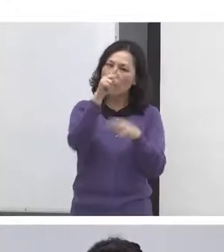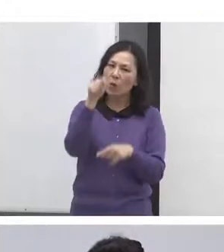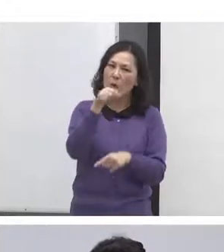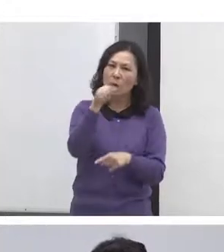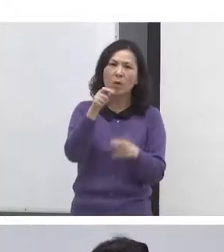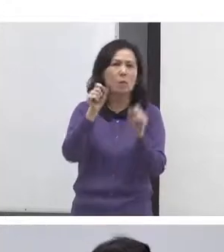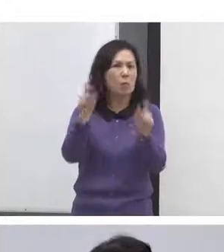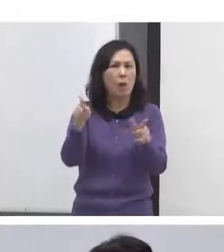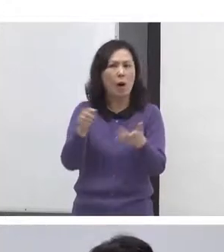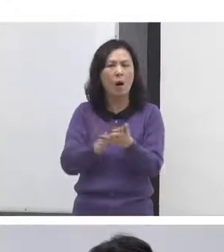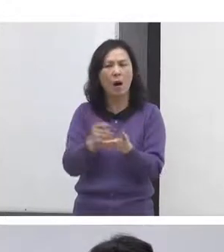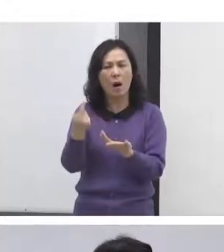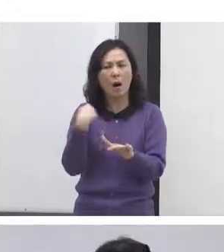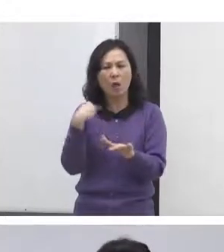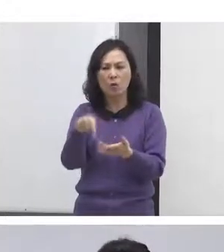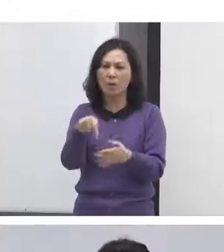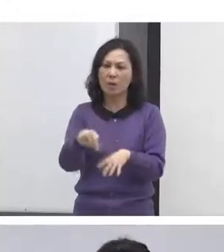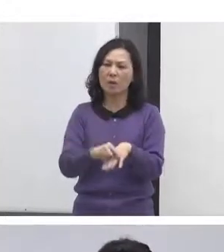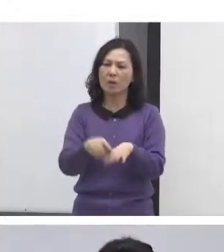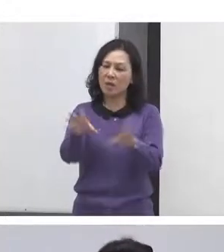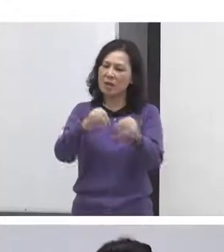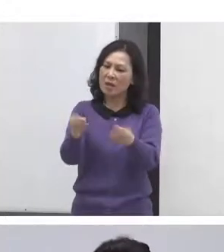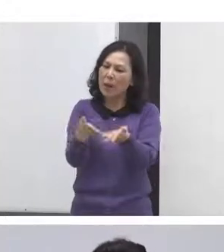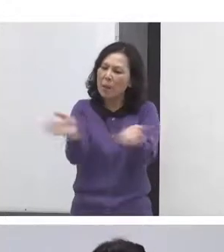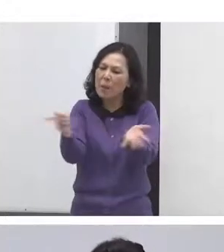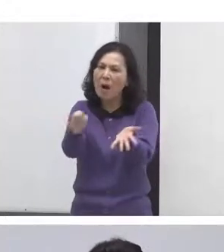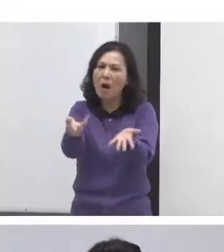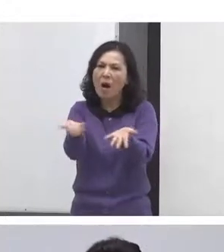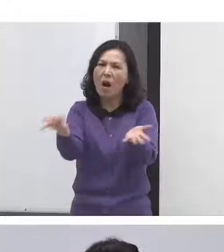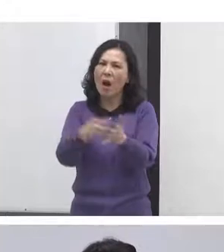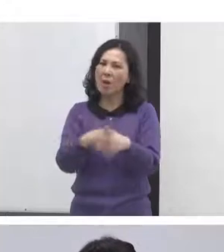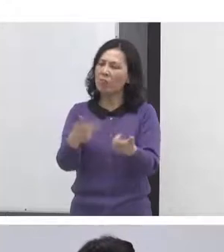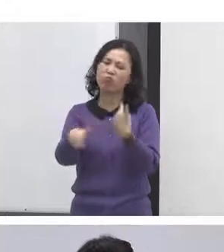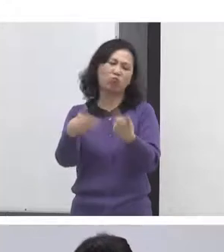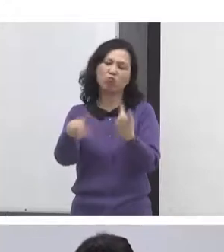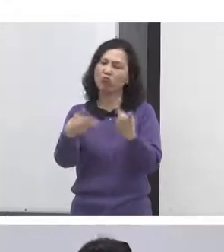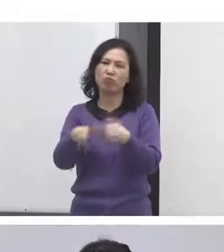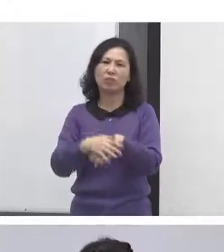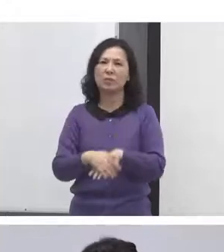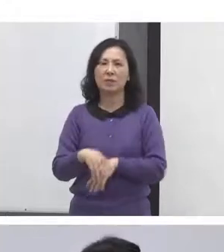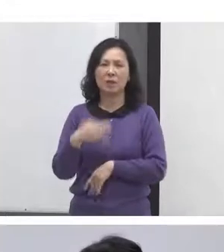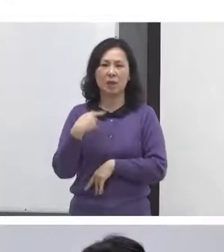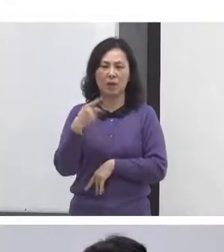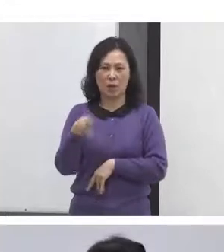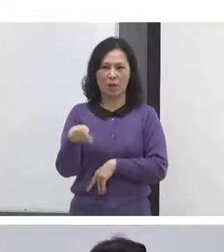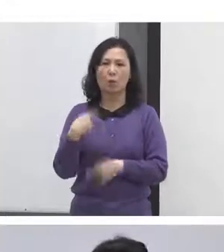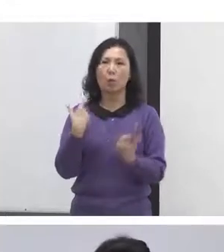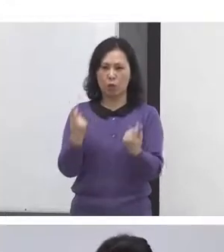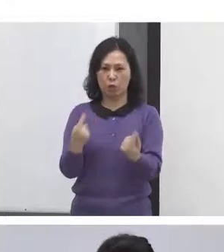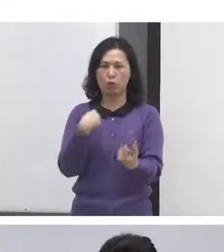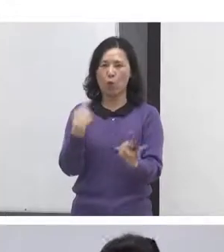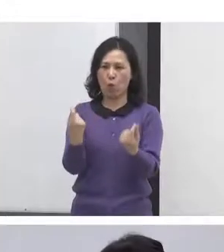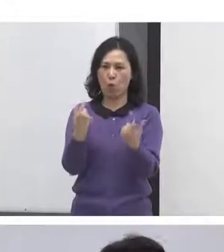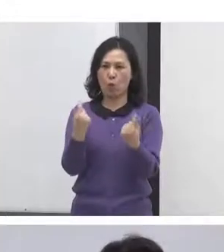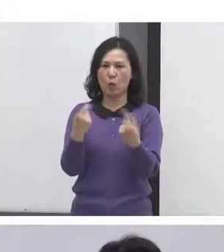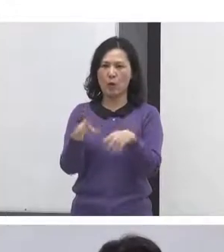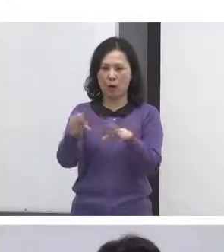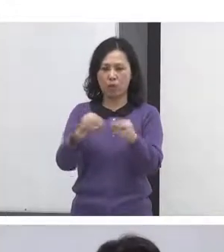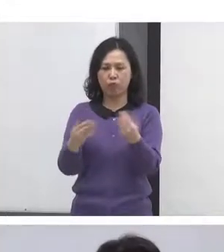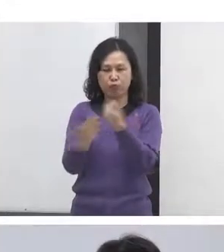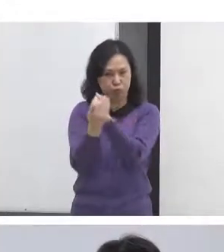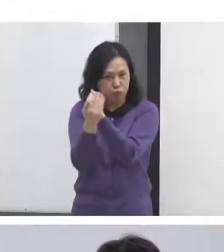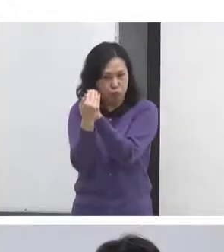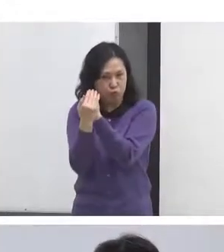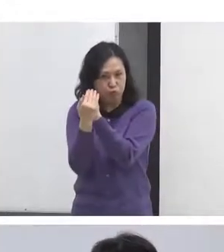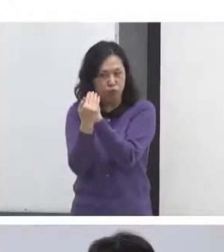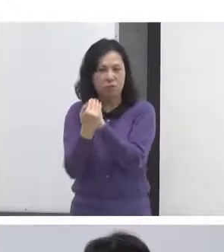open source 里面的东西在这边不适用，所以我按照那样不能生存，所以我就是还是要Close source， OK。那另